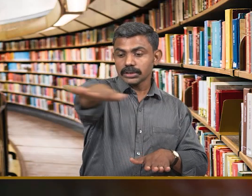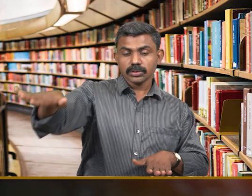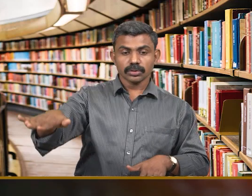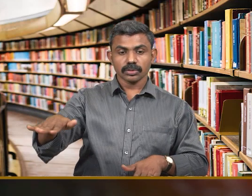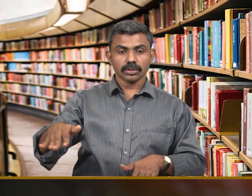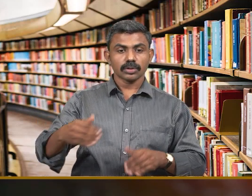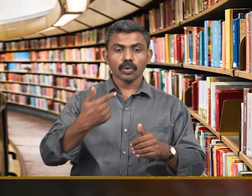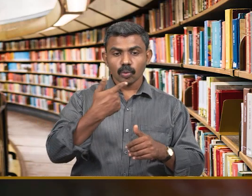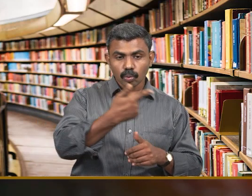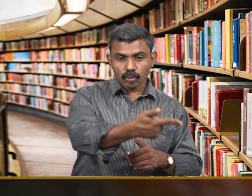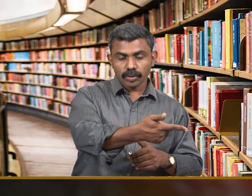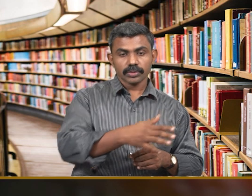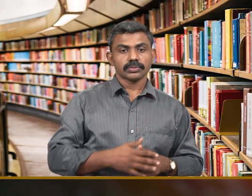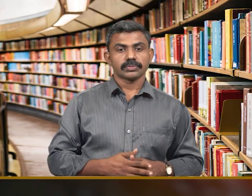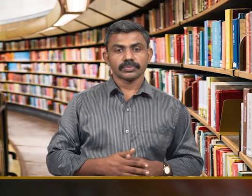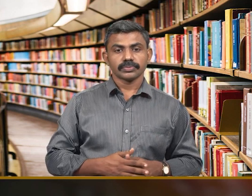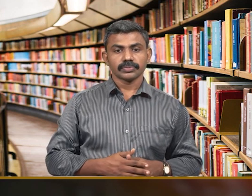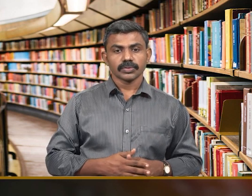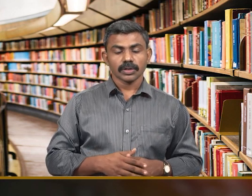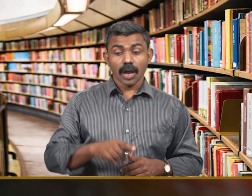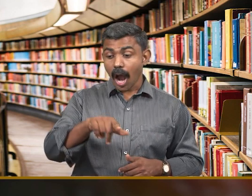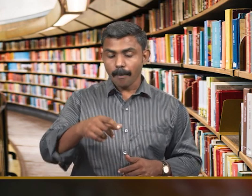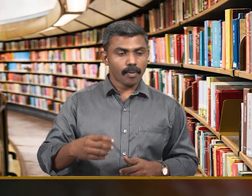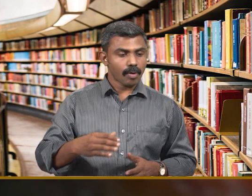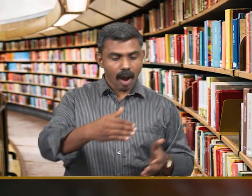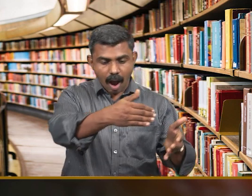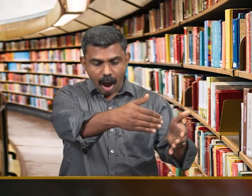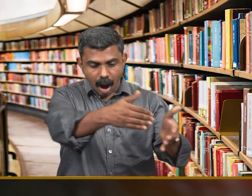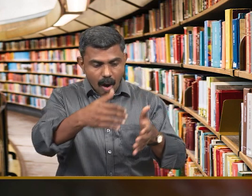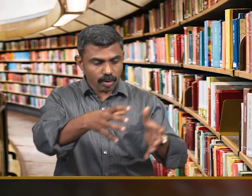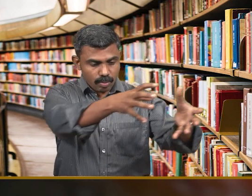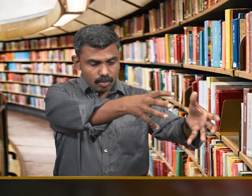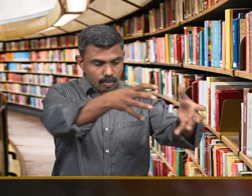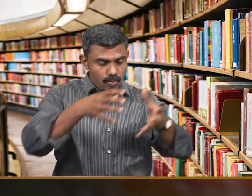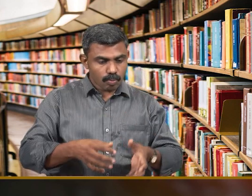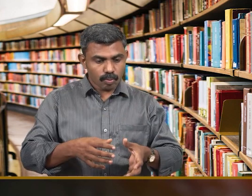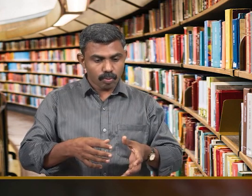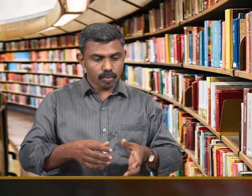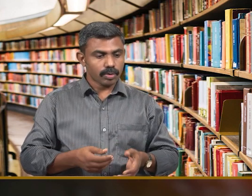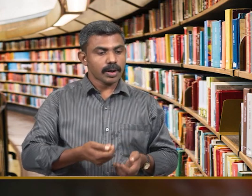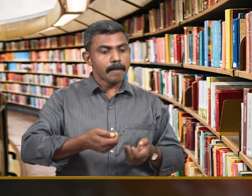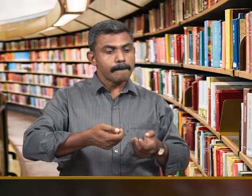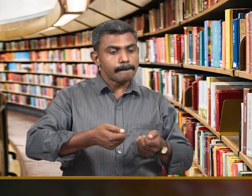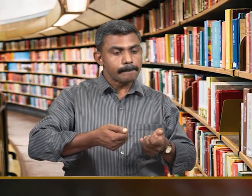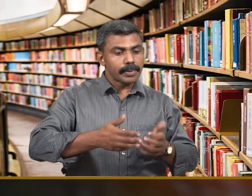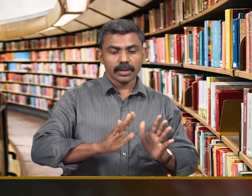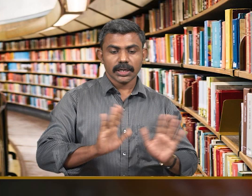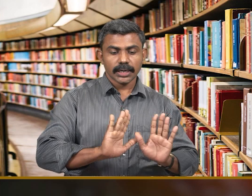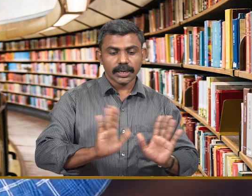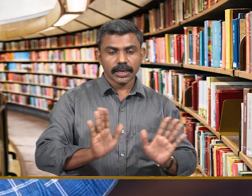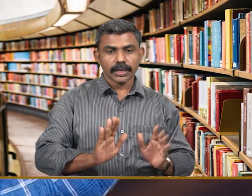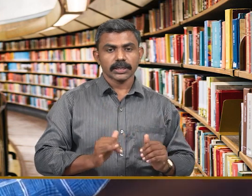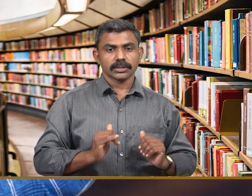என்ன அப்படின்னா அவங்கவுங்க நாட்டில் இறக்குமதி ஆகக்கூடிய பொருள்களுக்கு சுங்கத்தடை, அது அதிகமாக வந்து வரி